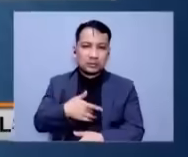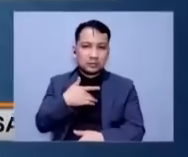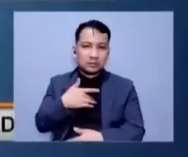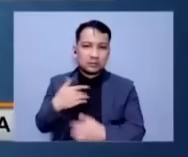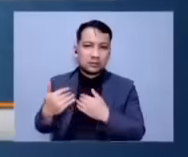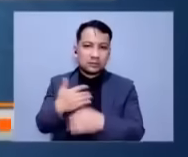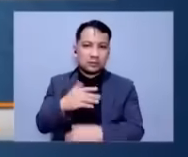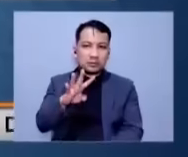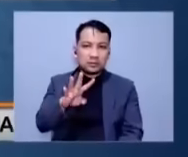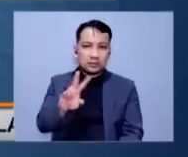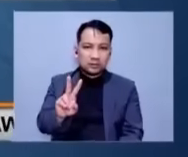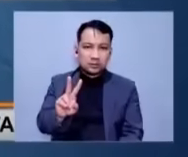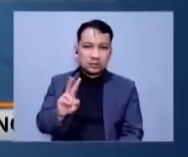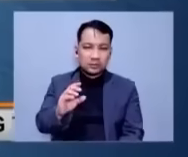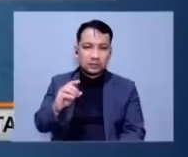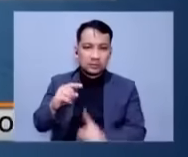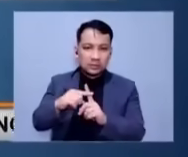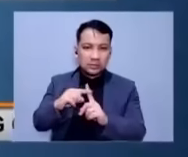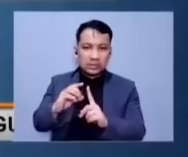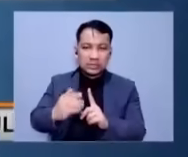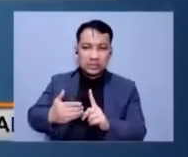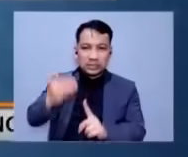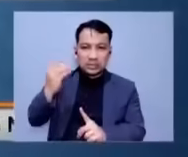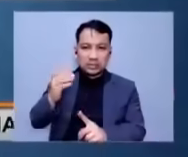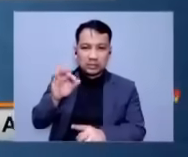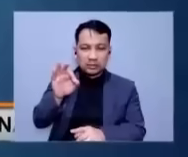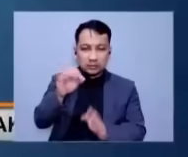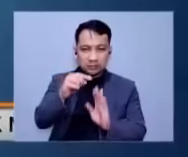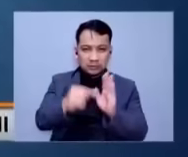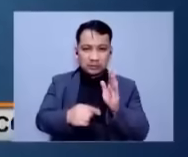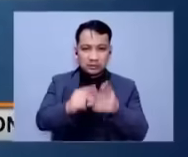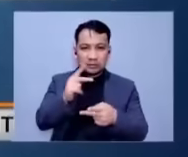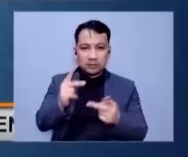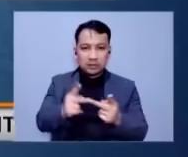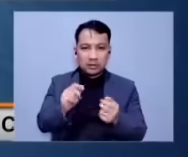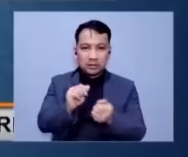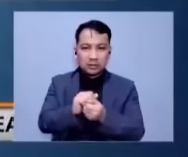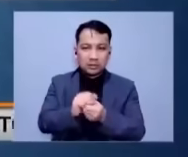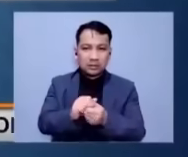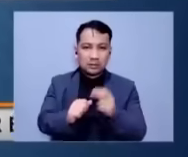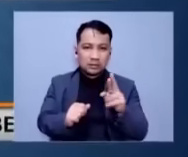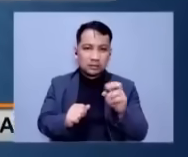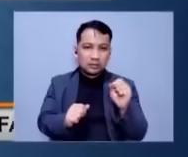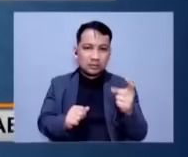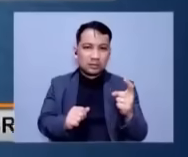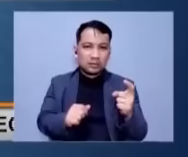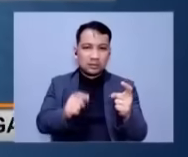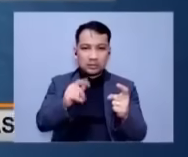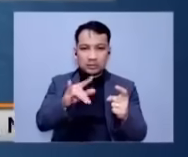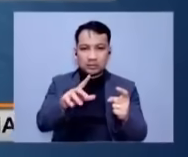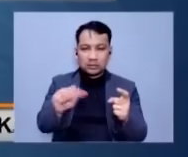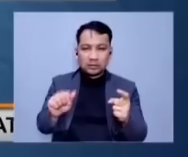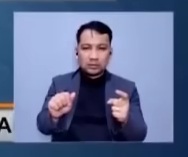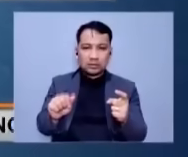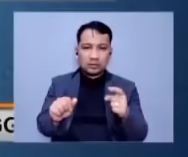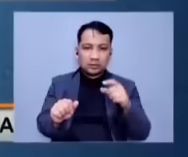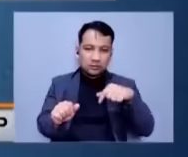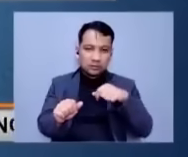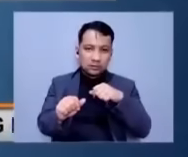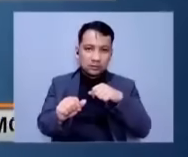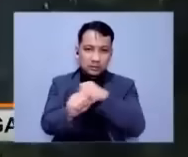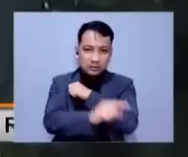42 degrees Celsius na heat index sa 9 na lugar sa bansa. Kasama ang Rojas City, Tayabas City, Quezon at Virac